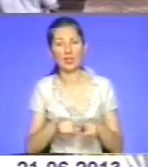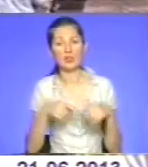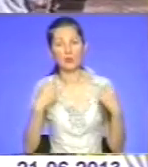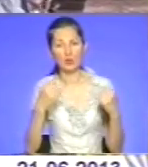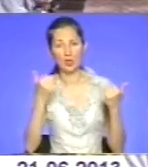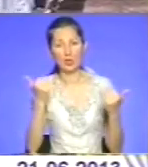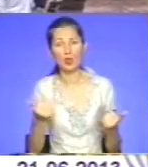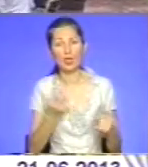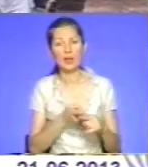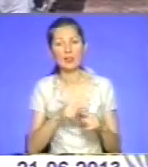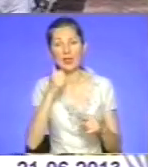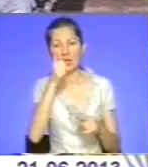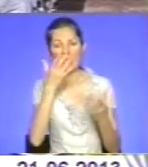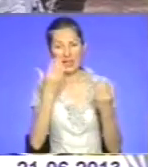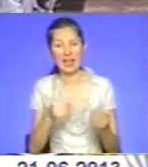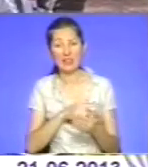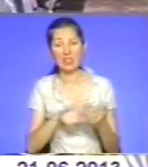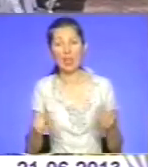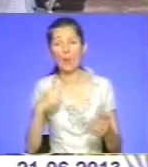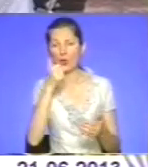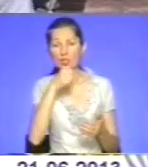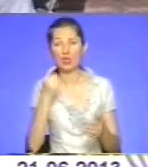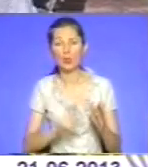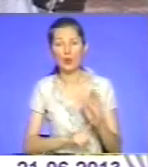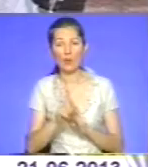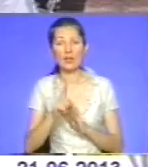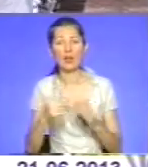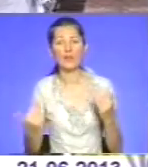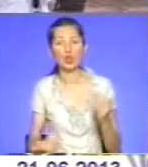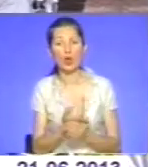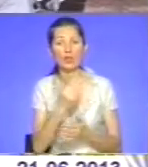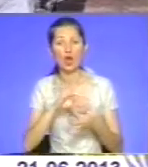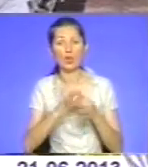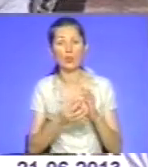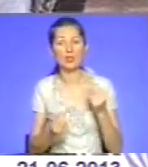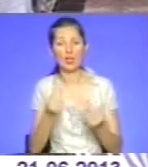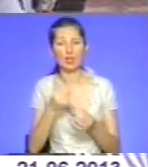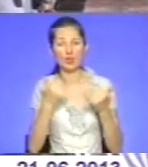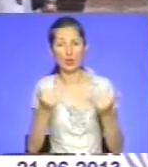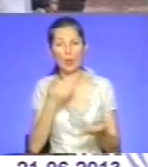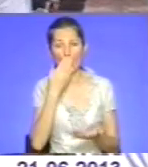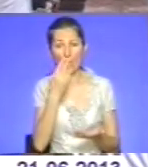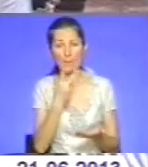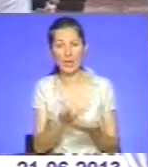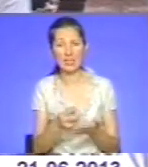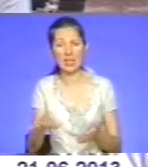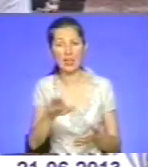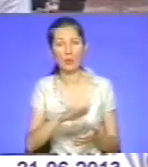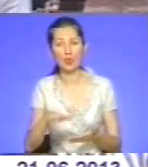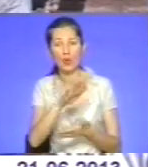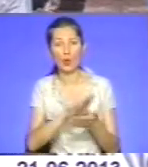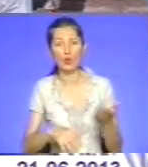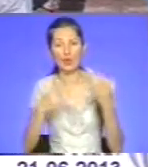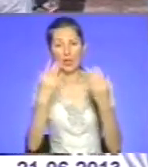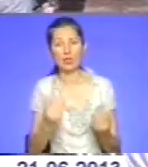відзначаємо річницю започаткування чи відновлення Олімпійських ігор. І тому ви бачите, сьогодні на площі впродовж цього дня відбуваються